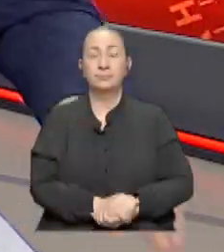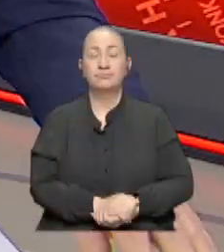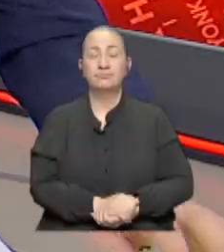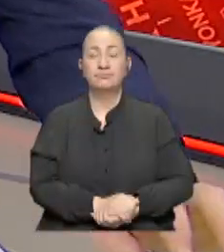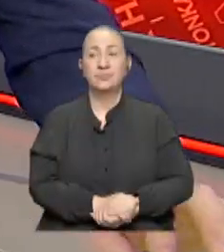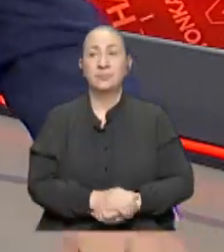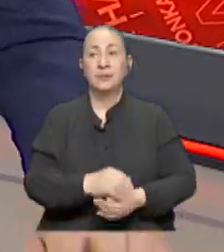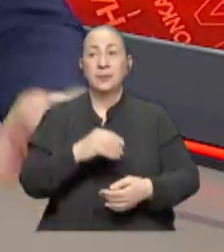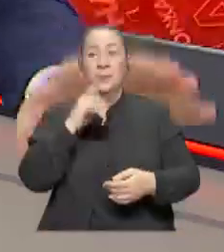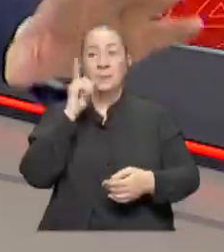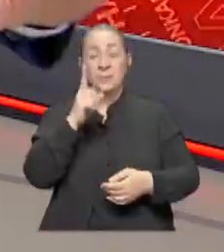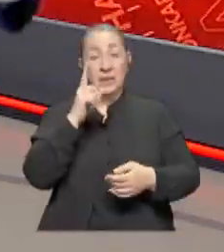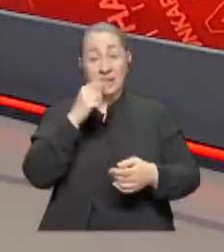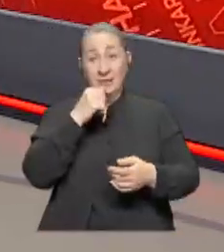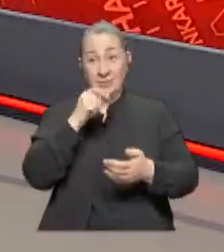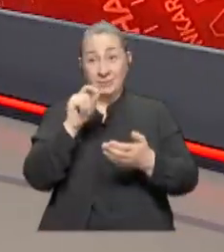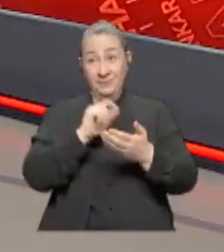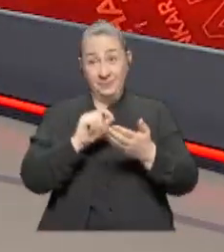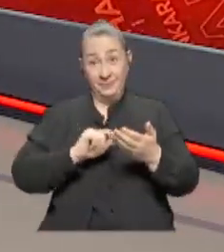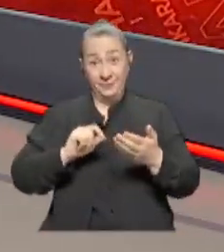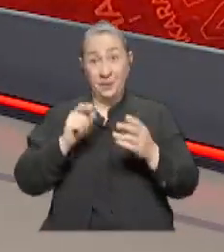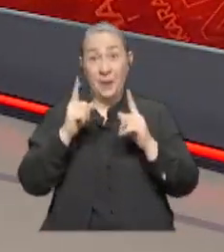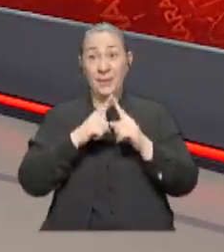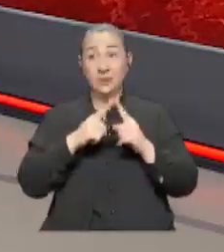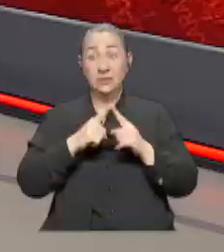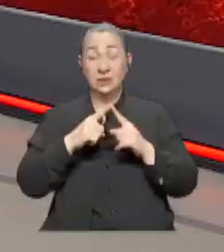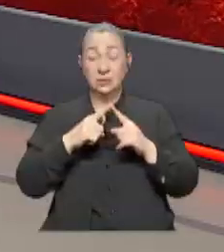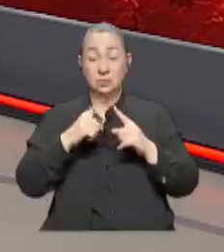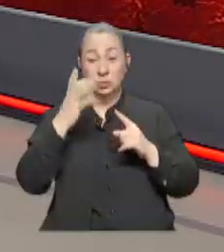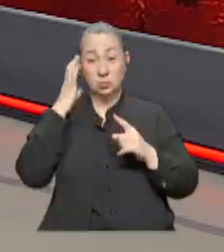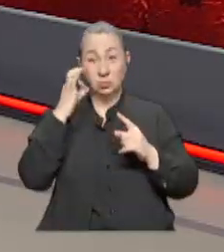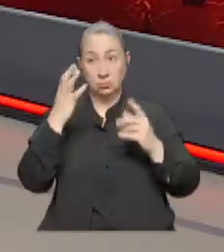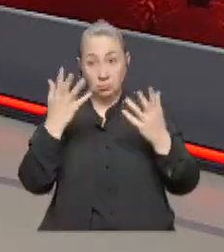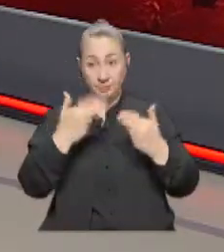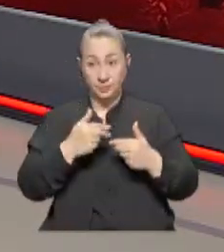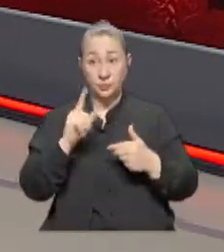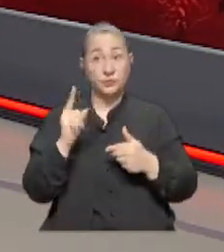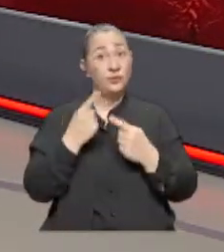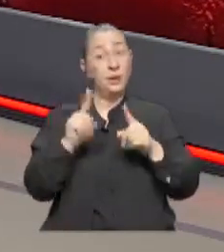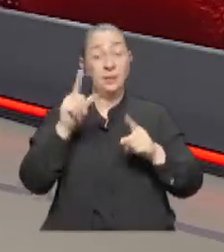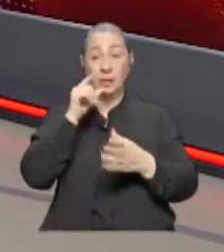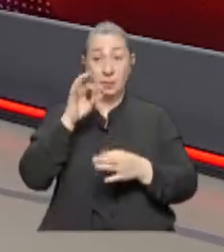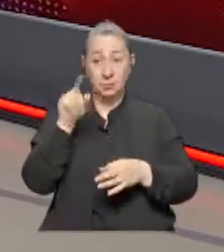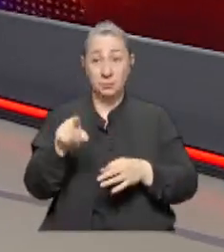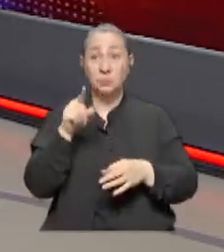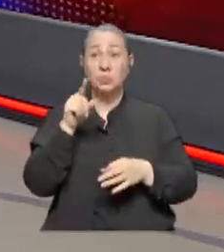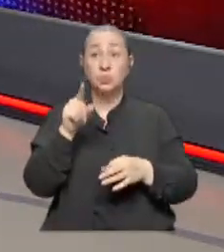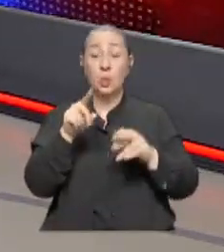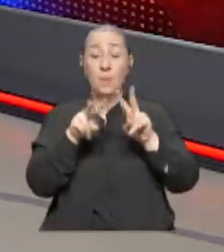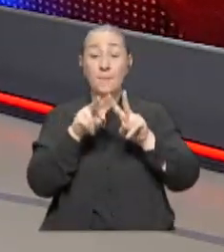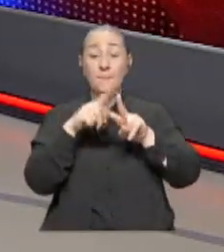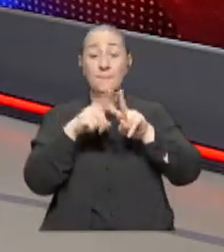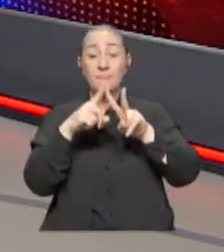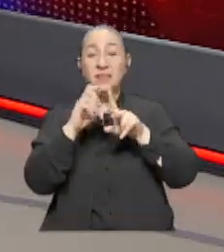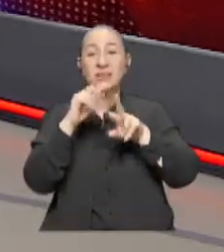Şimdi Benoît Mandelbrot isimli bir matematikçi, iktisatçı var. Önemli, sıra dışı bir adamdır. Bu Mandelbrot